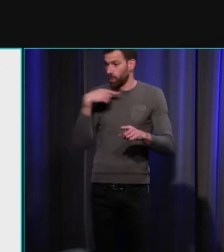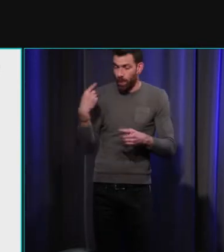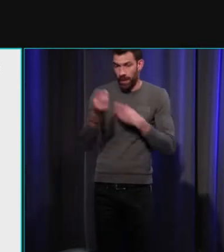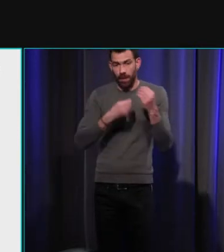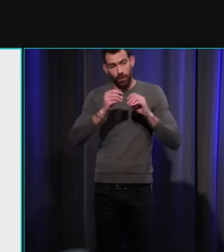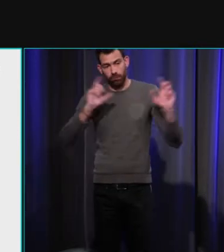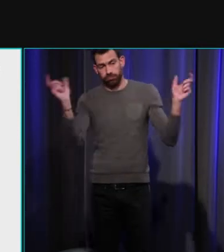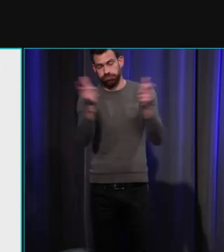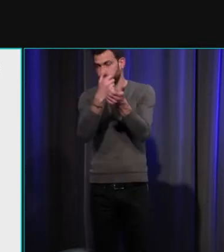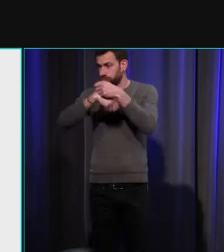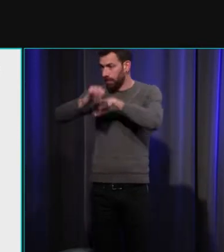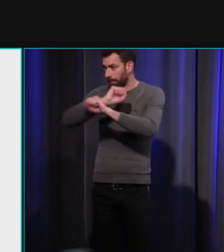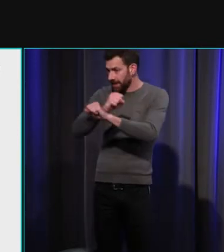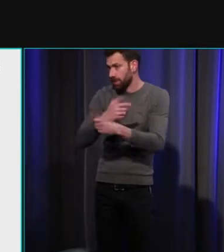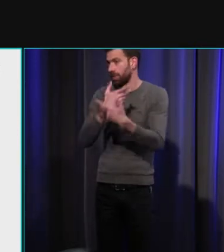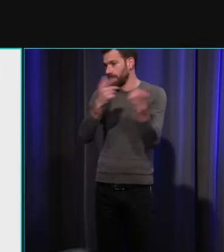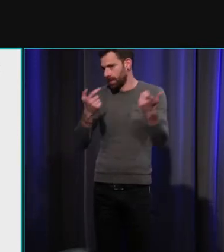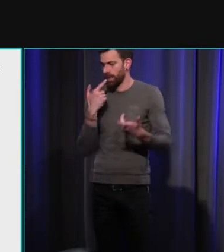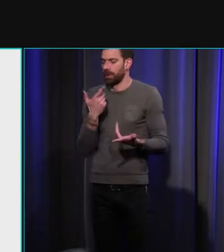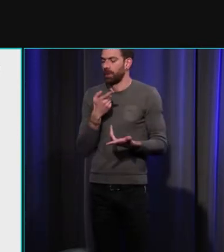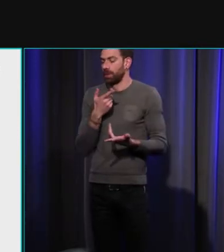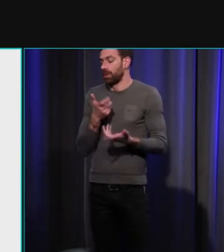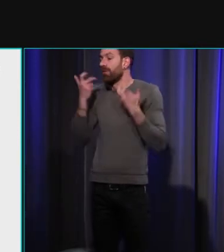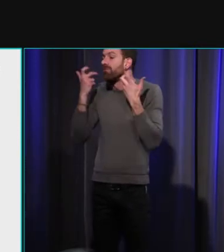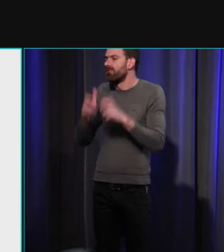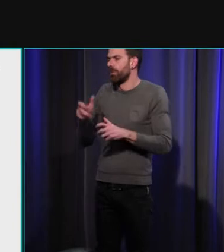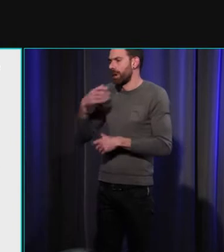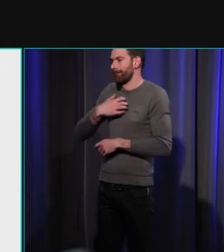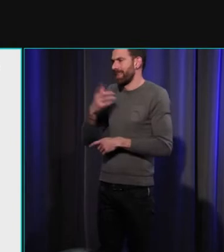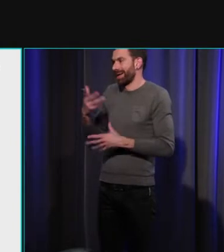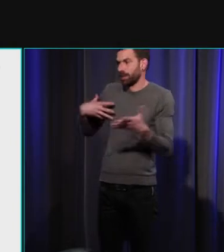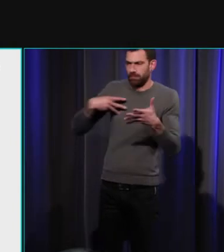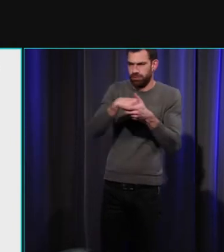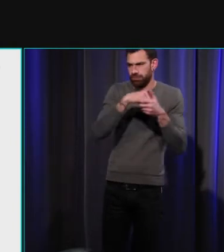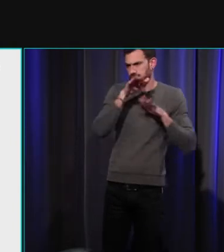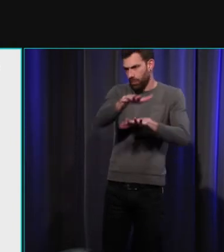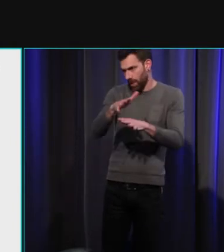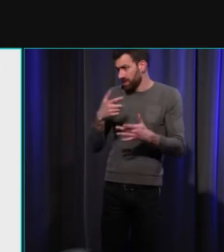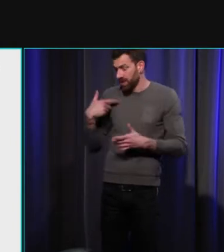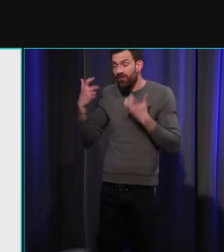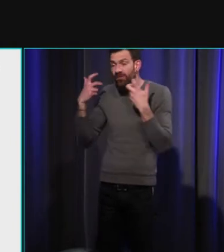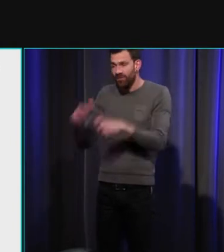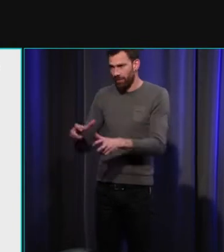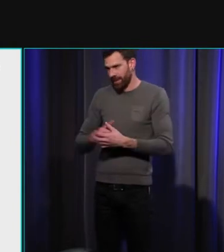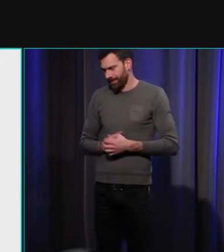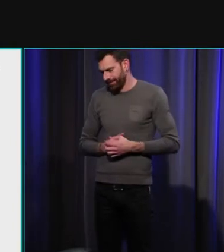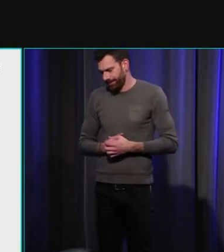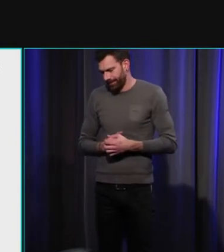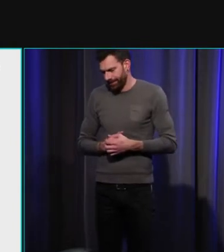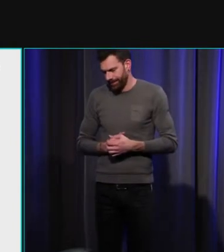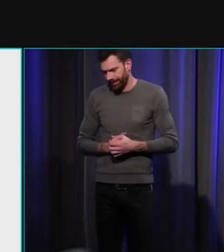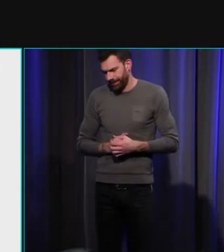bien il ne veut pas que les prêtres quittent leur paroisse pour aller à la croisade pour aller à jérusalem